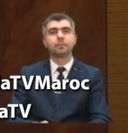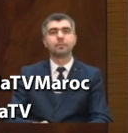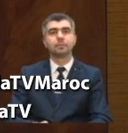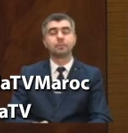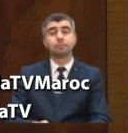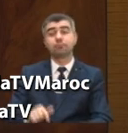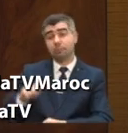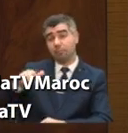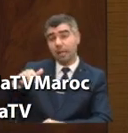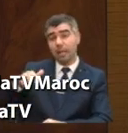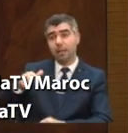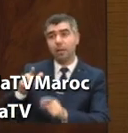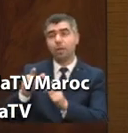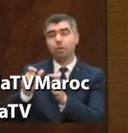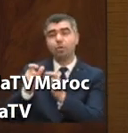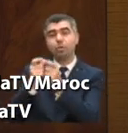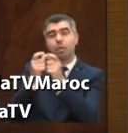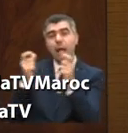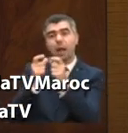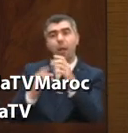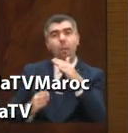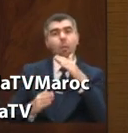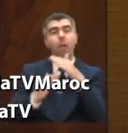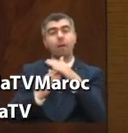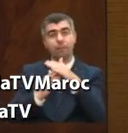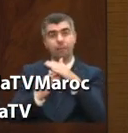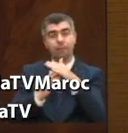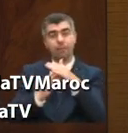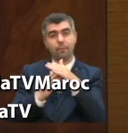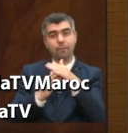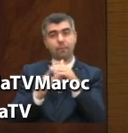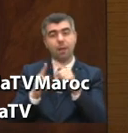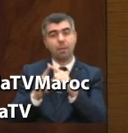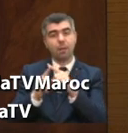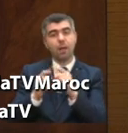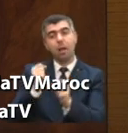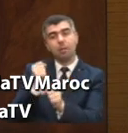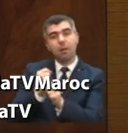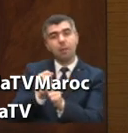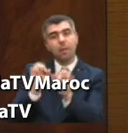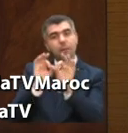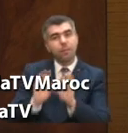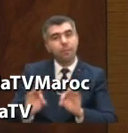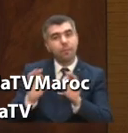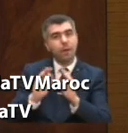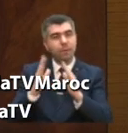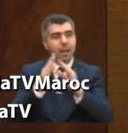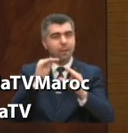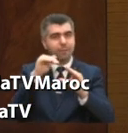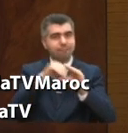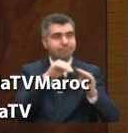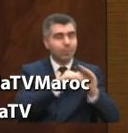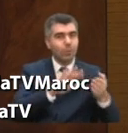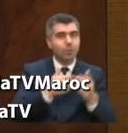بعض الشركات اللي توقفت عن العمل بعد إعلان حالة الطوارئ الصحية لأن ظروف